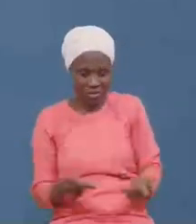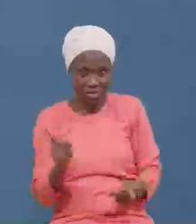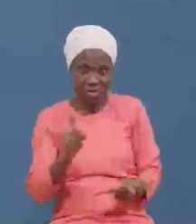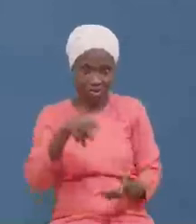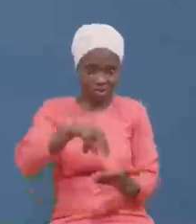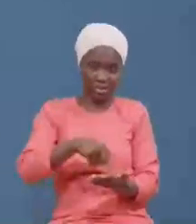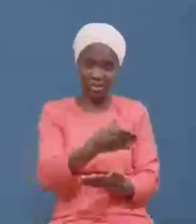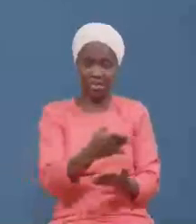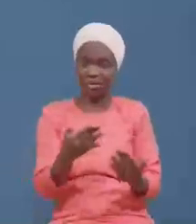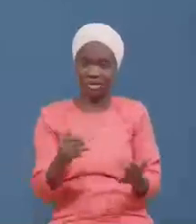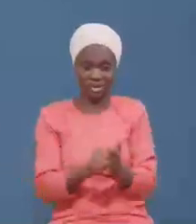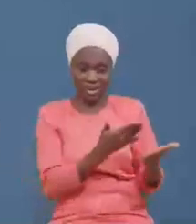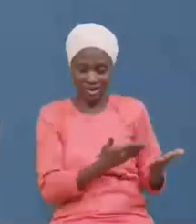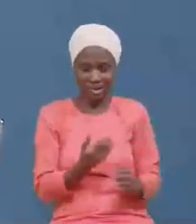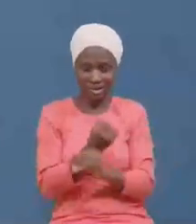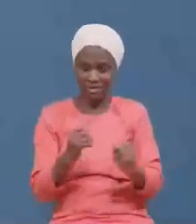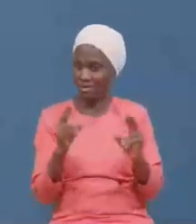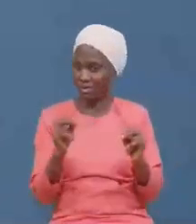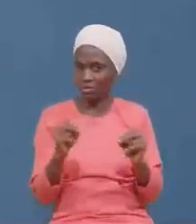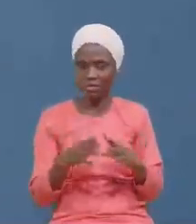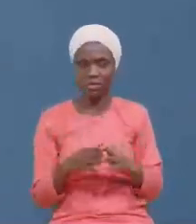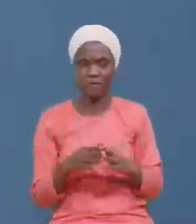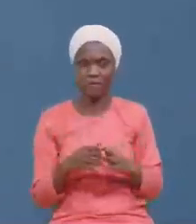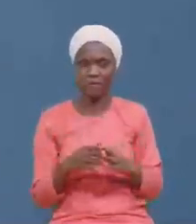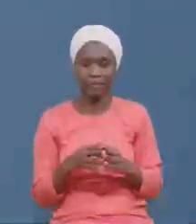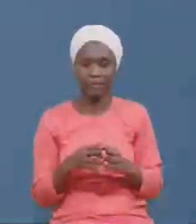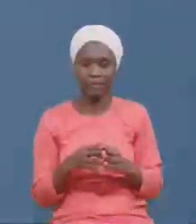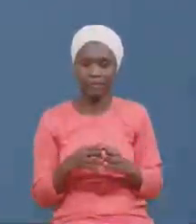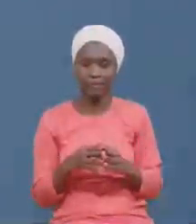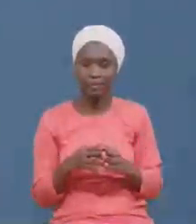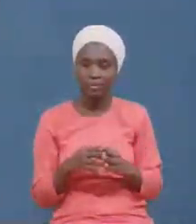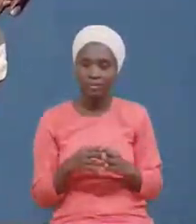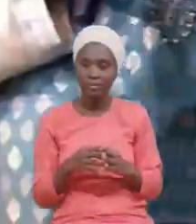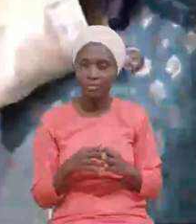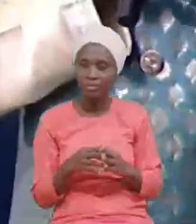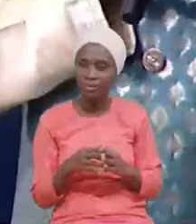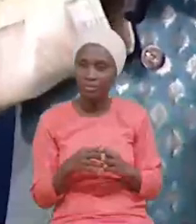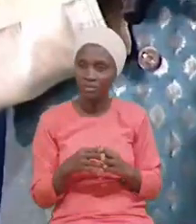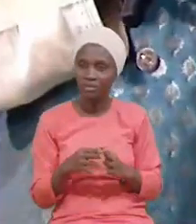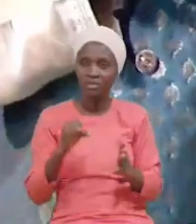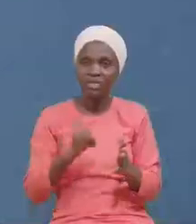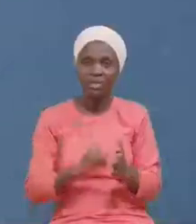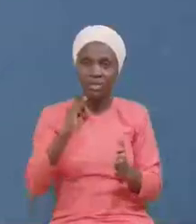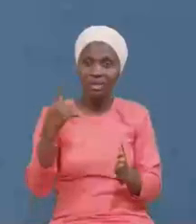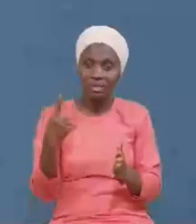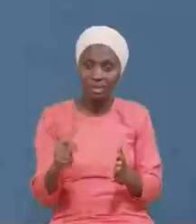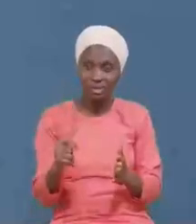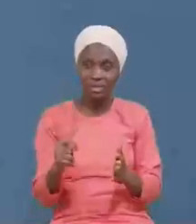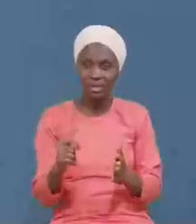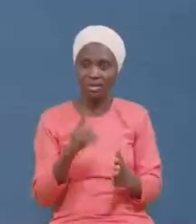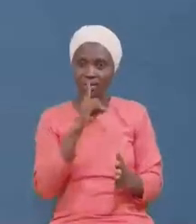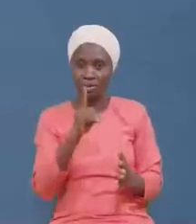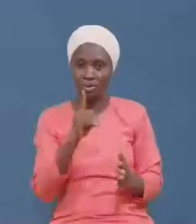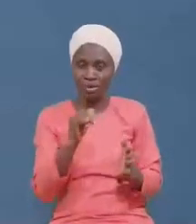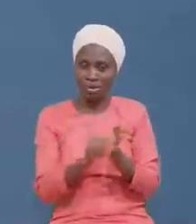ce n'est pas le lieu où vous vous trouvez maintenant qui compte, qui apporte le salut. C'est le fait que